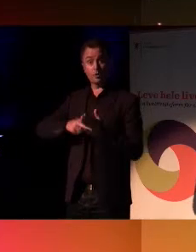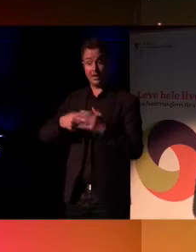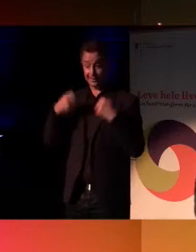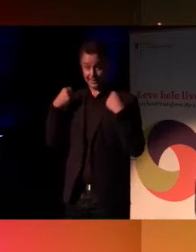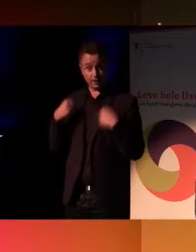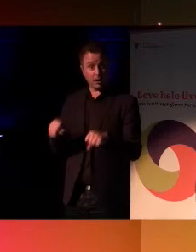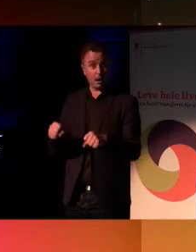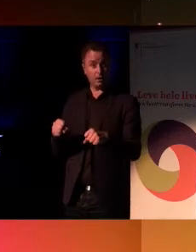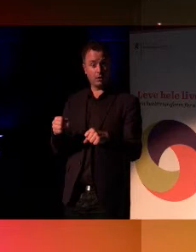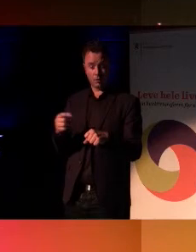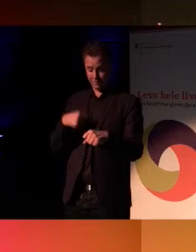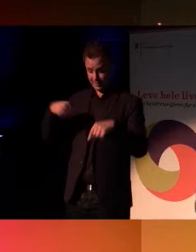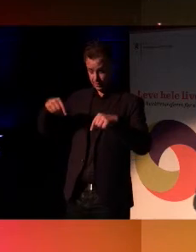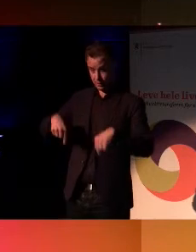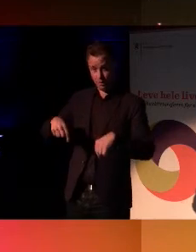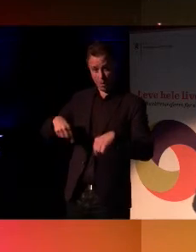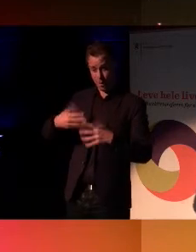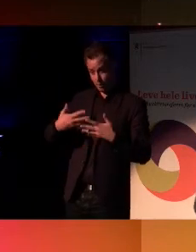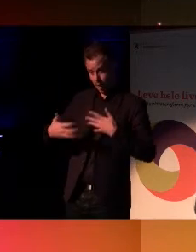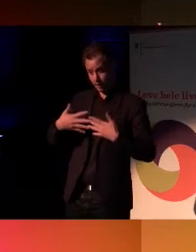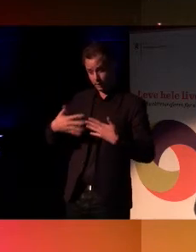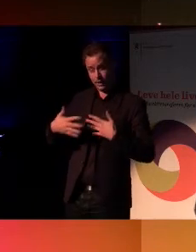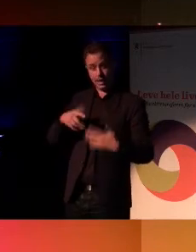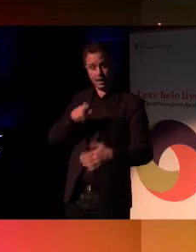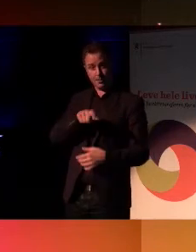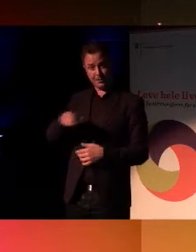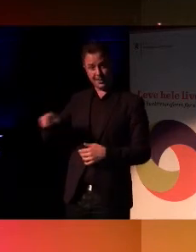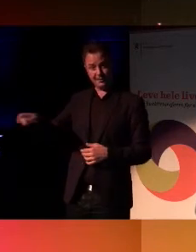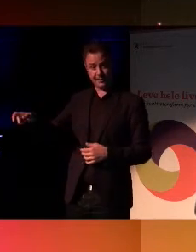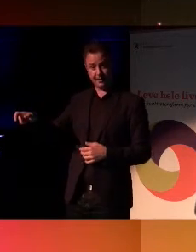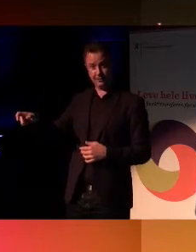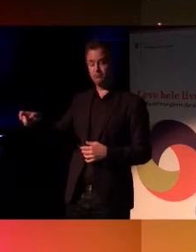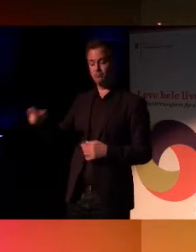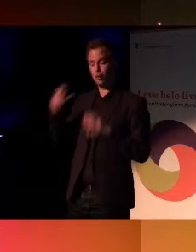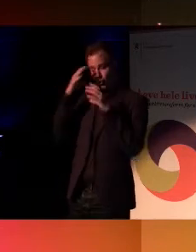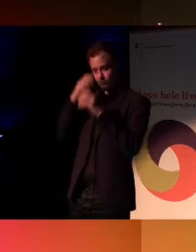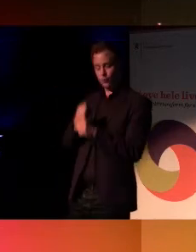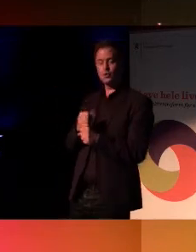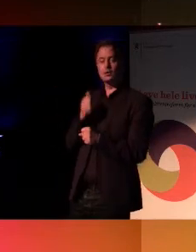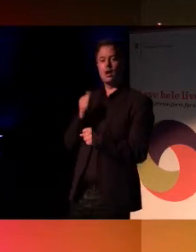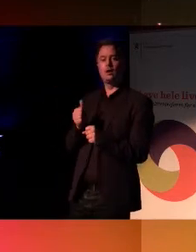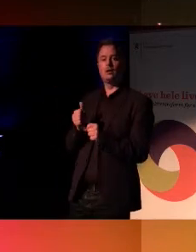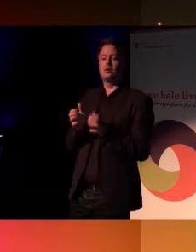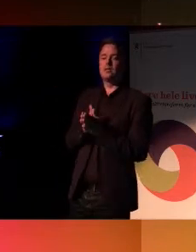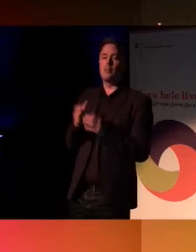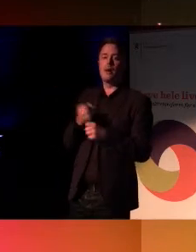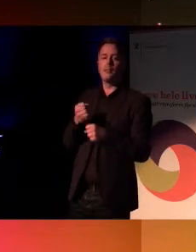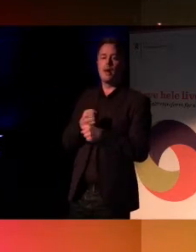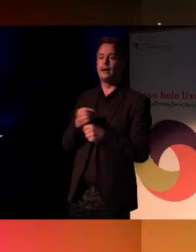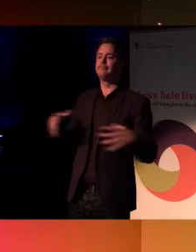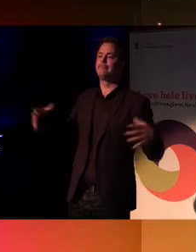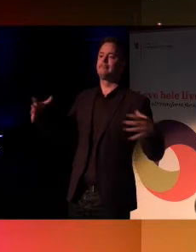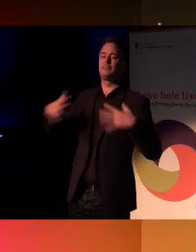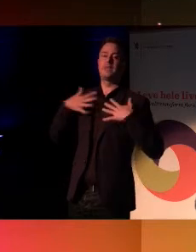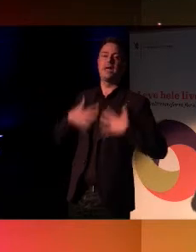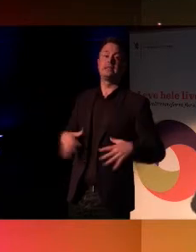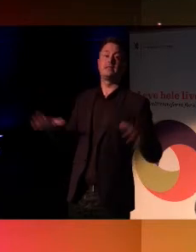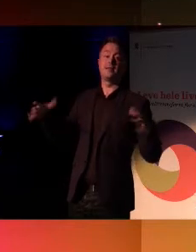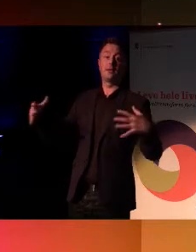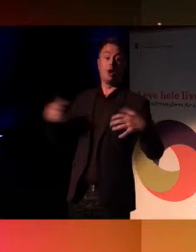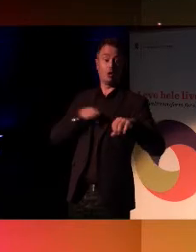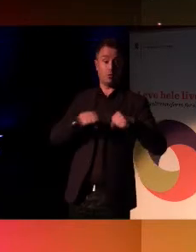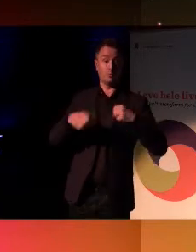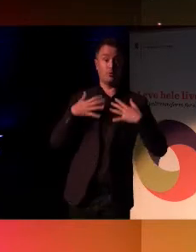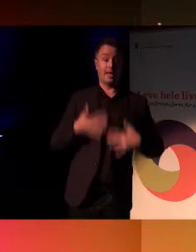på å behandle pasienter, og da er det fokuset vårt på samarbeid med resten av helsevesenet. Det er kommunehelsetjenesten